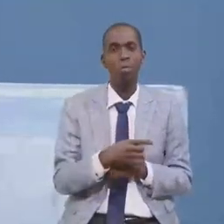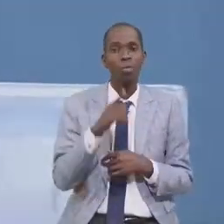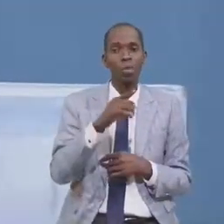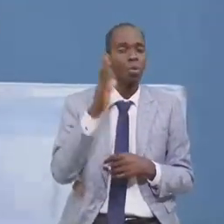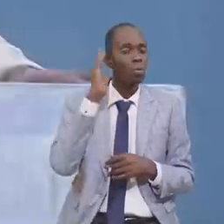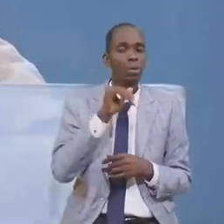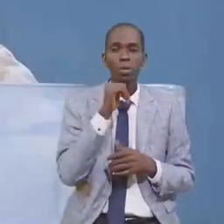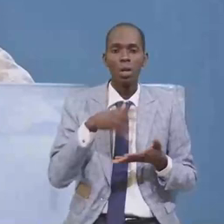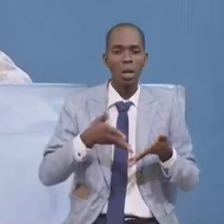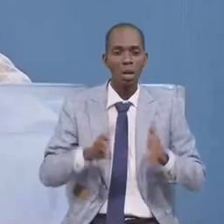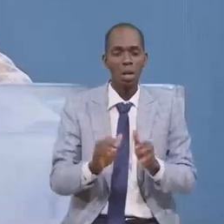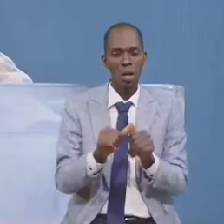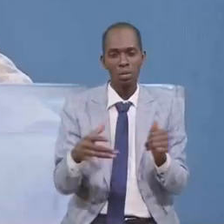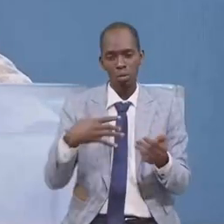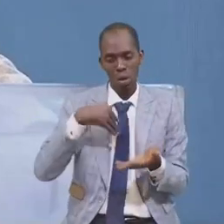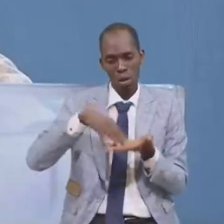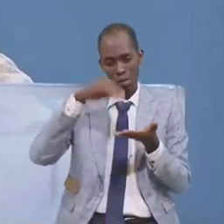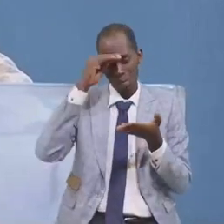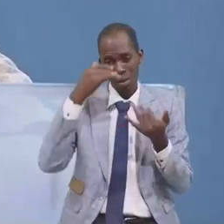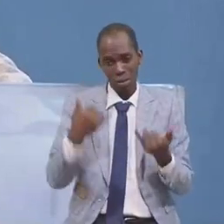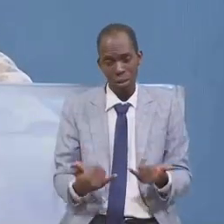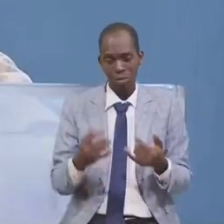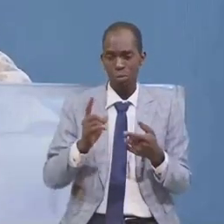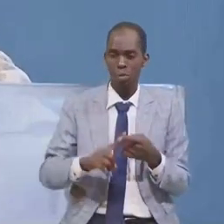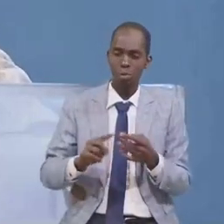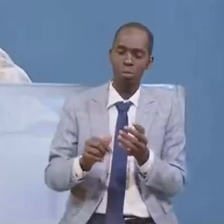Vous ne permettrez aucune chose de tomber par terre.